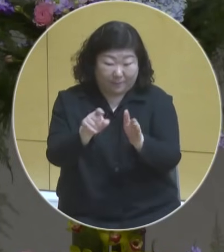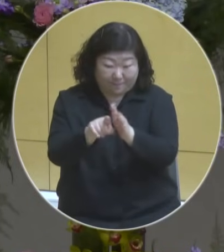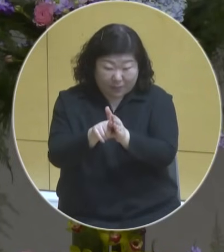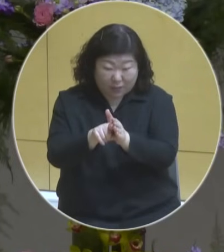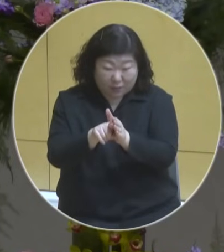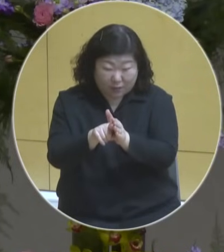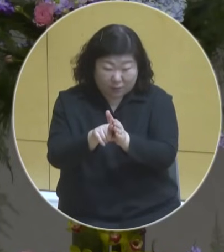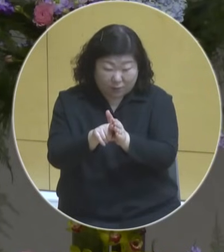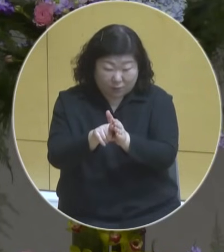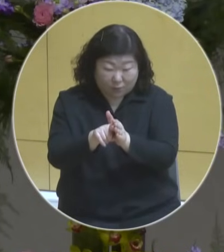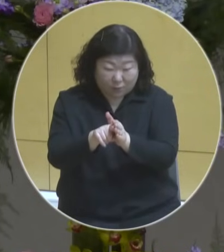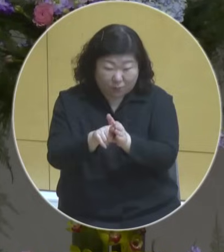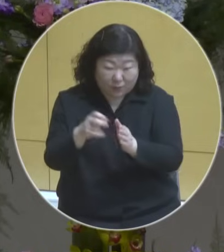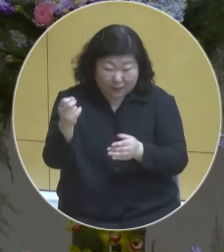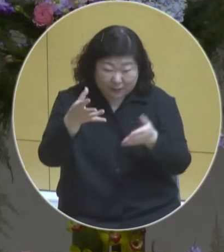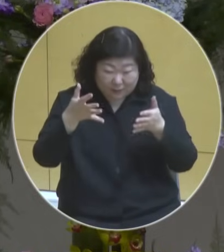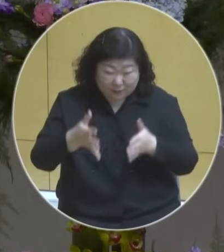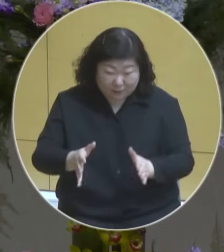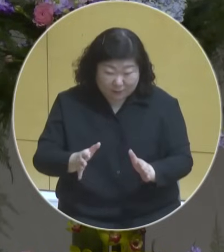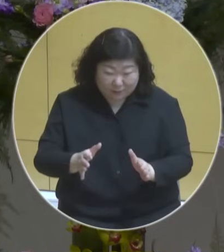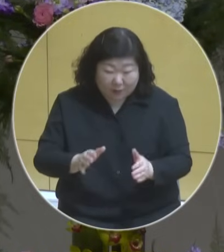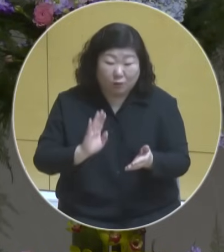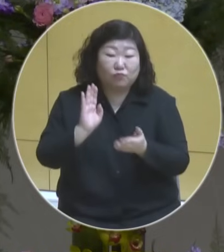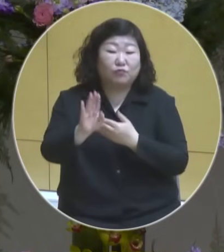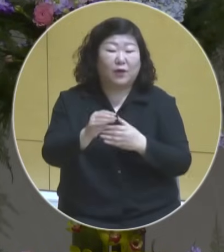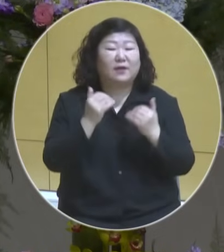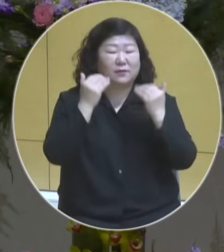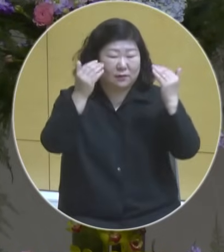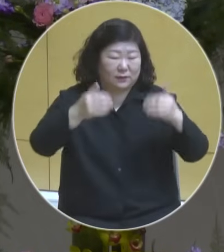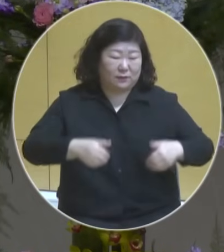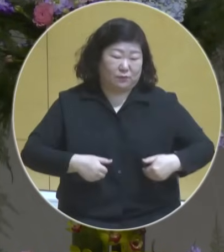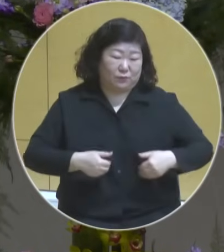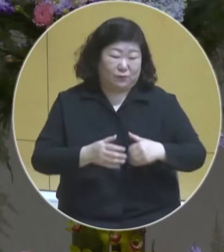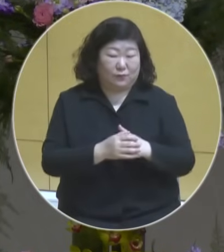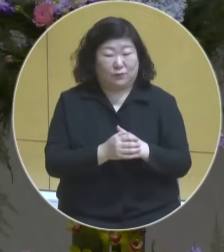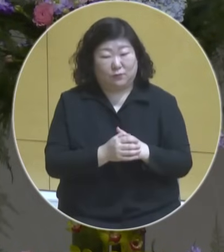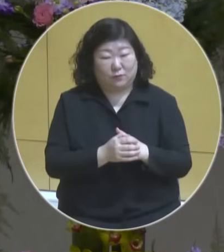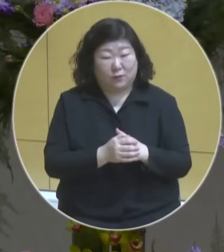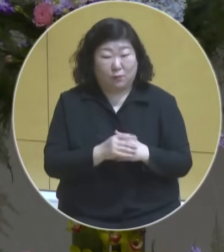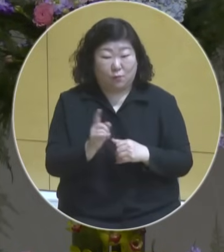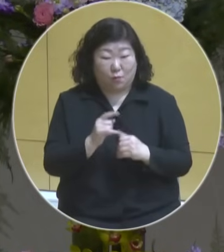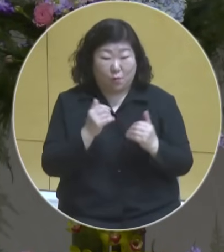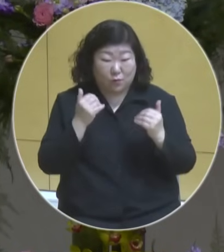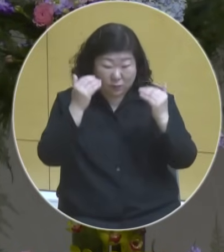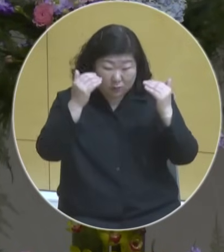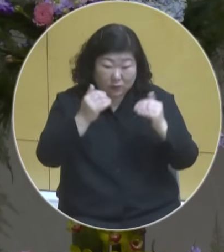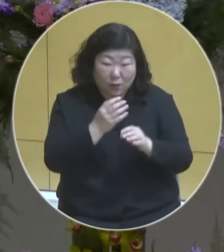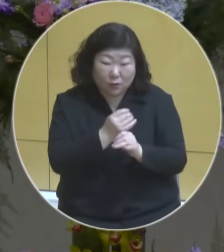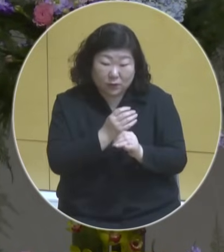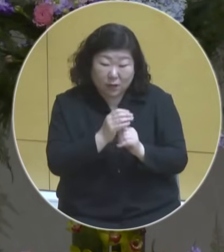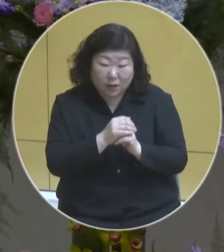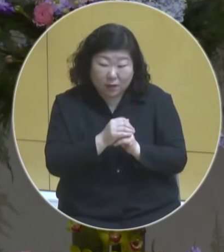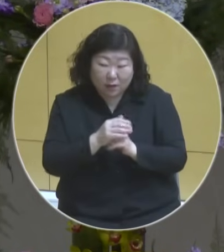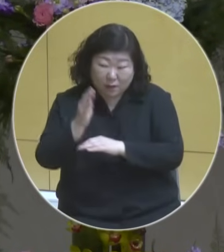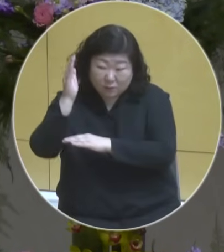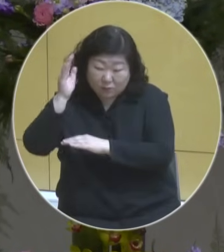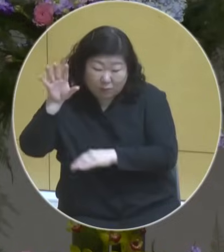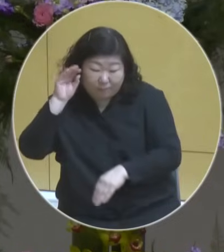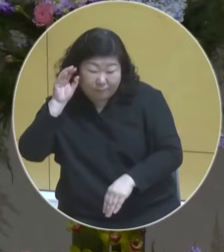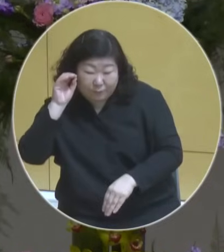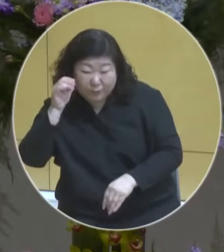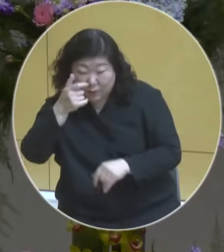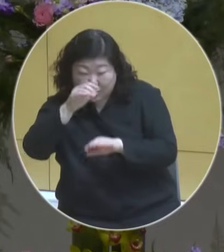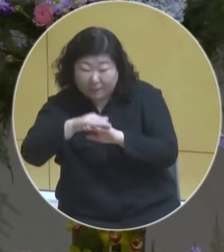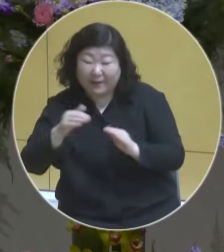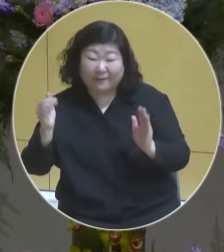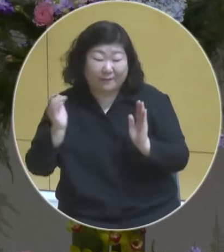거듭난 다음에 성장 하셔야 됩니다 근데이 성장은 우리가 설교 때나 이렇게 예배만 드리고 가면 하나의 어떤